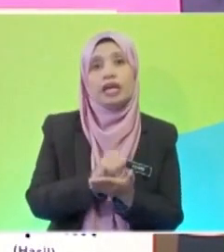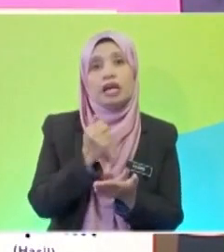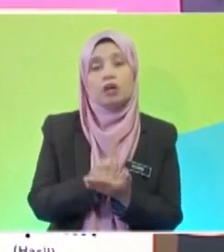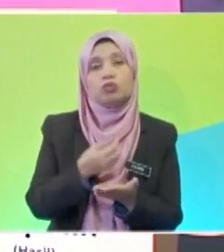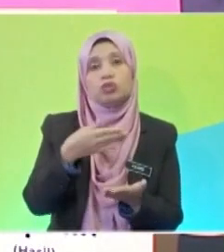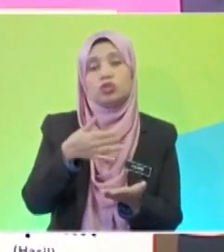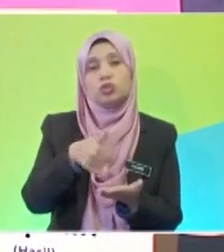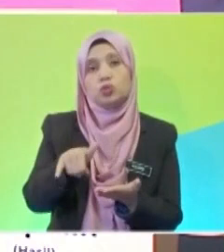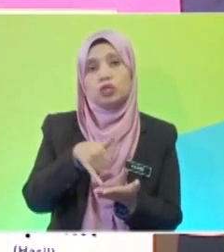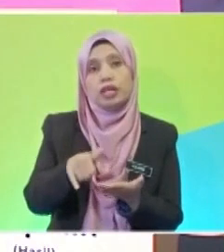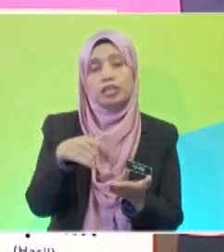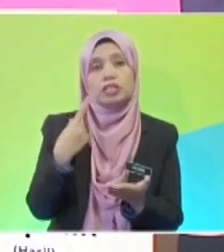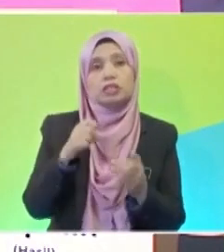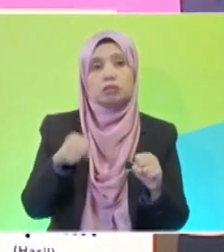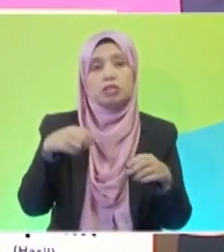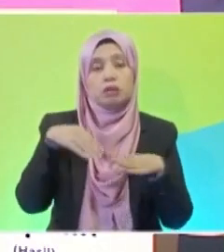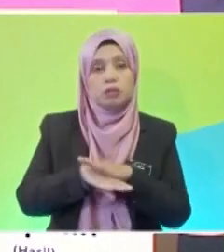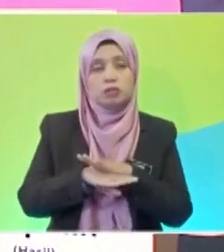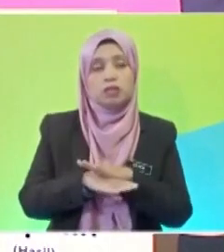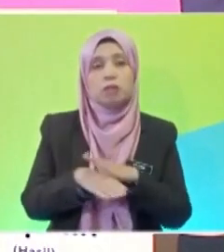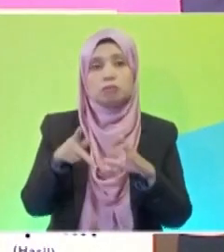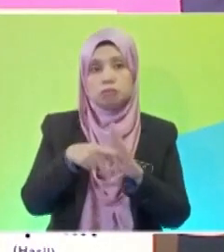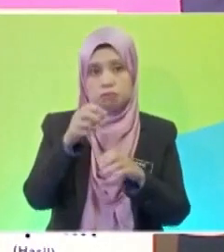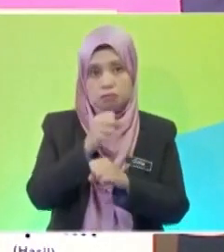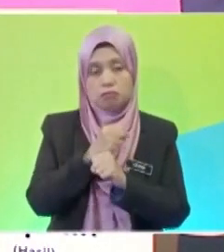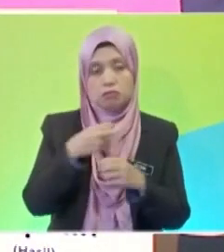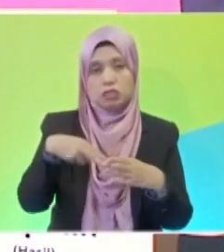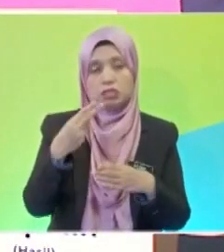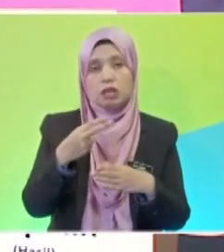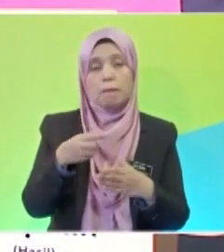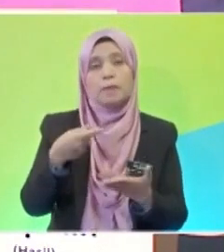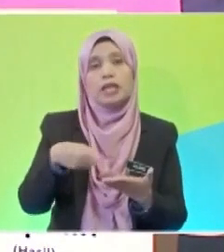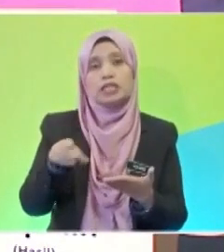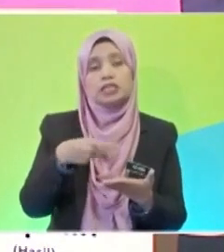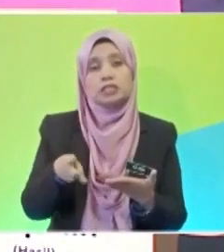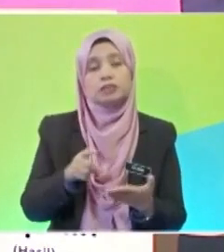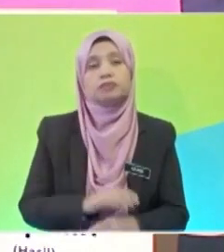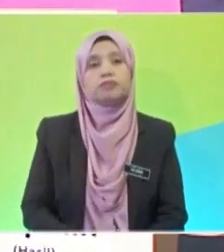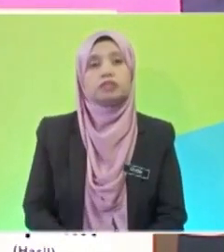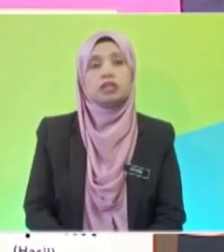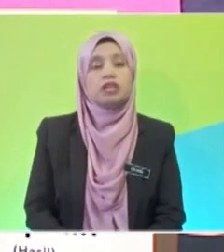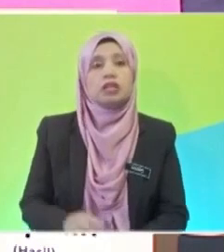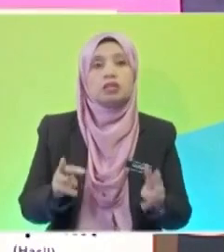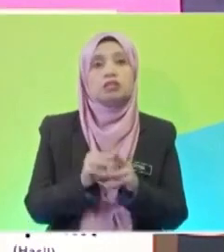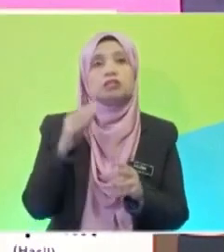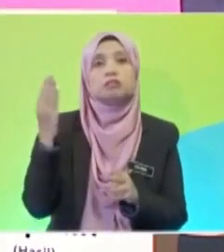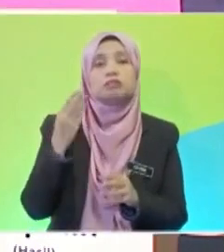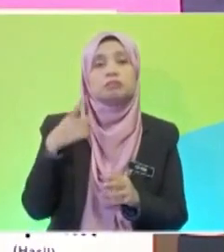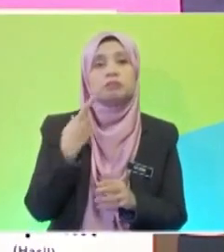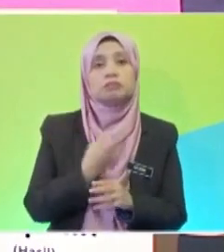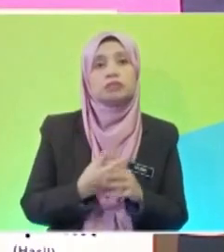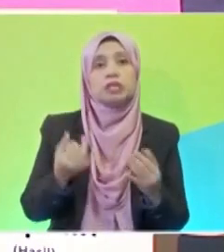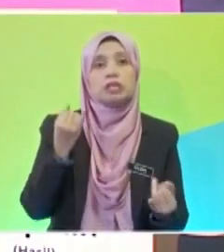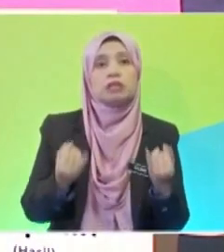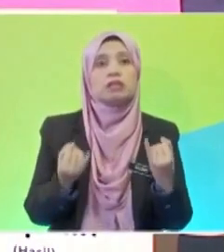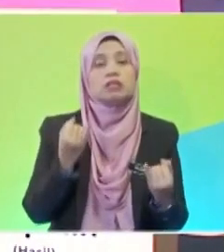dapat masukkan di dalam pendapatan hasil. Pendapatan dan perbelanjaan. Okey? Macam biasa, kita imbang akaun ini dan awak